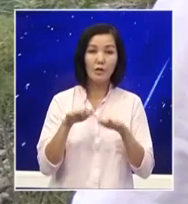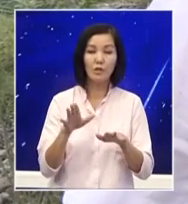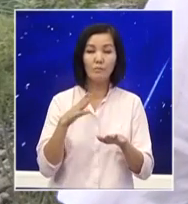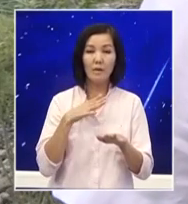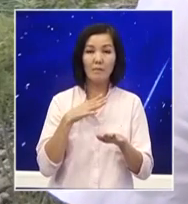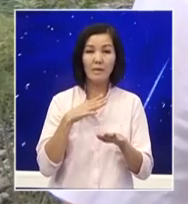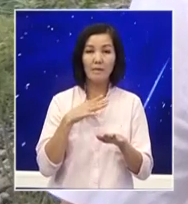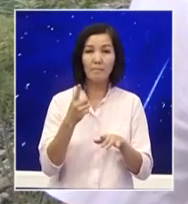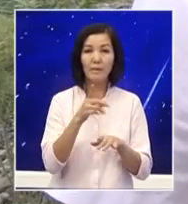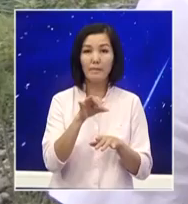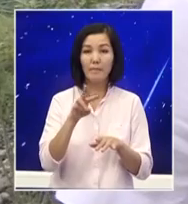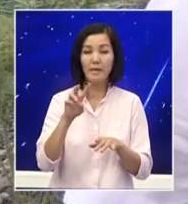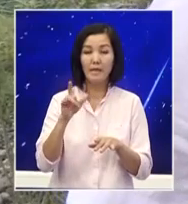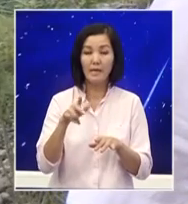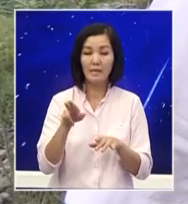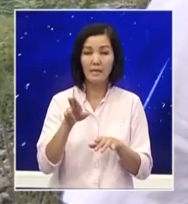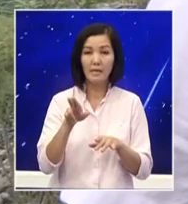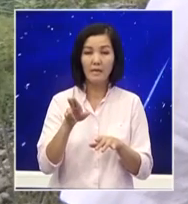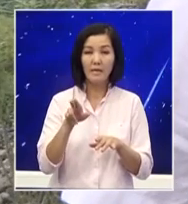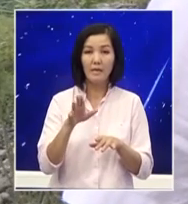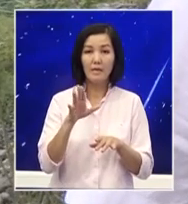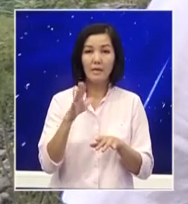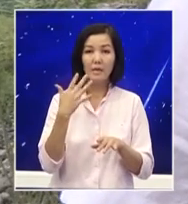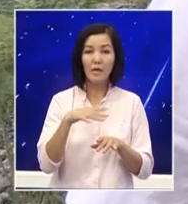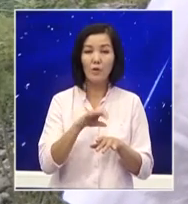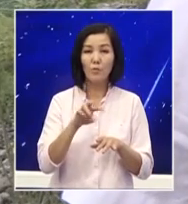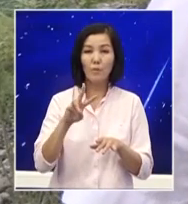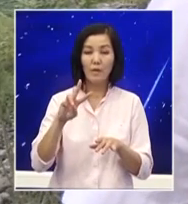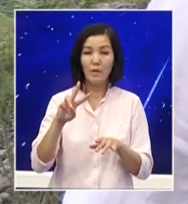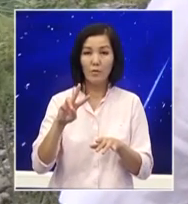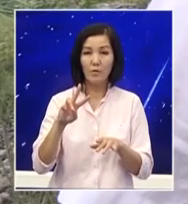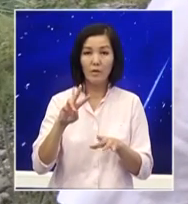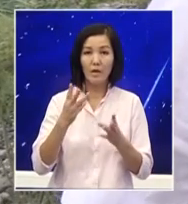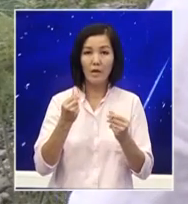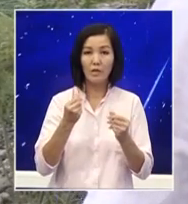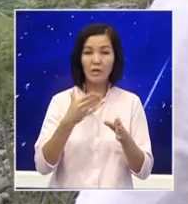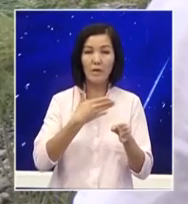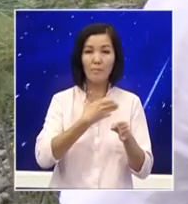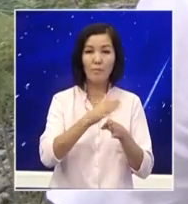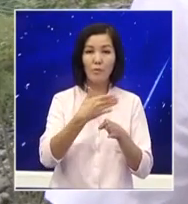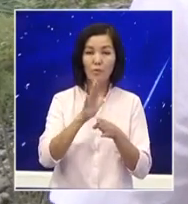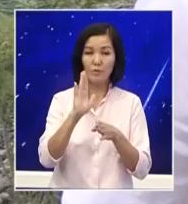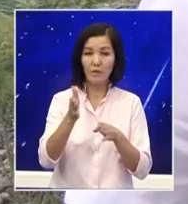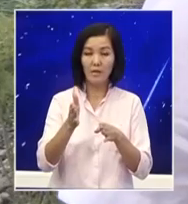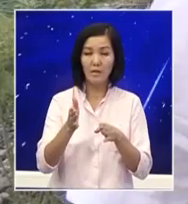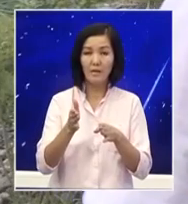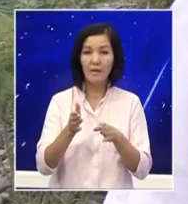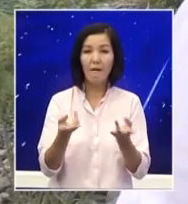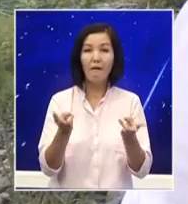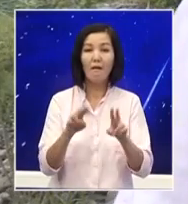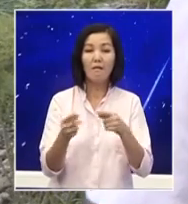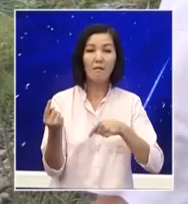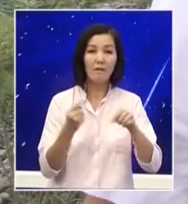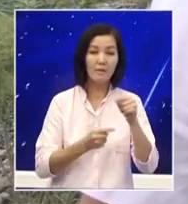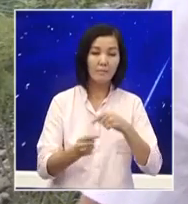қабылданып, 1 миллиард 550 миллионға ақшалар, қаражаттар бөлінген. Қалған